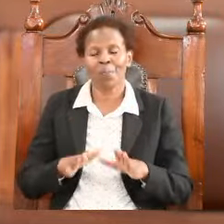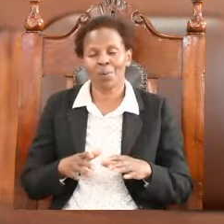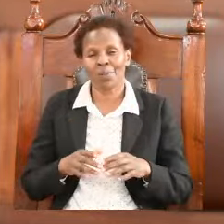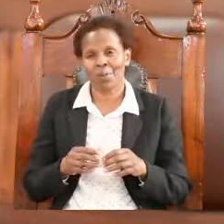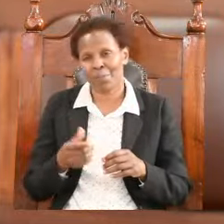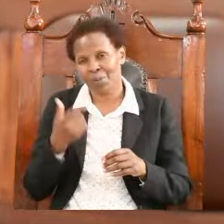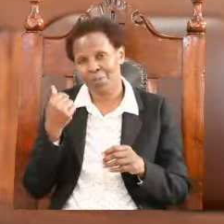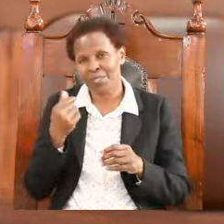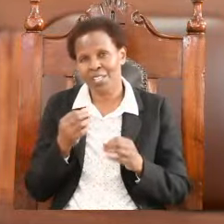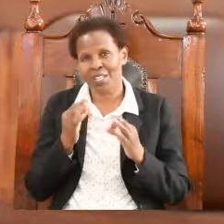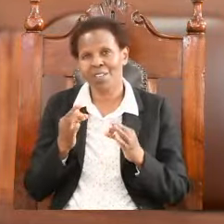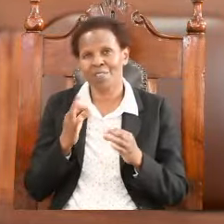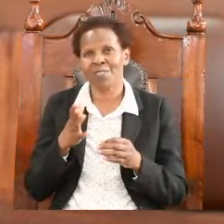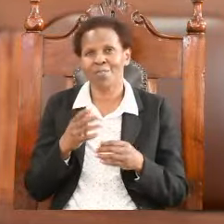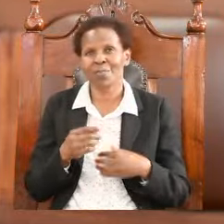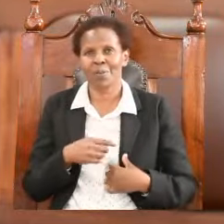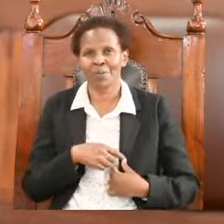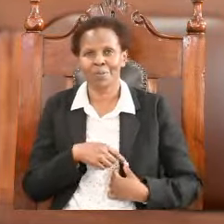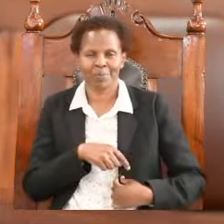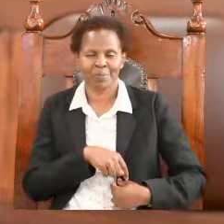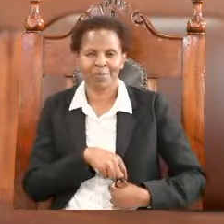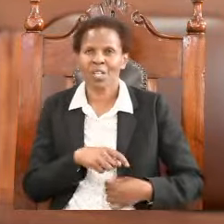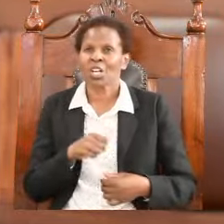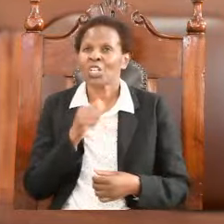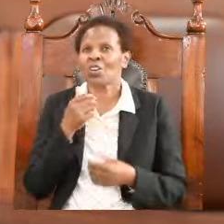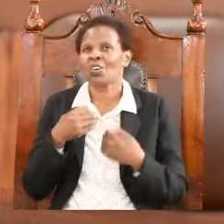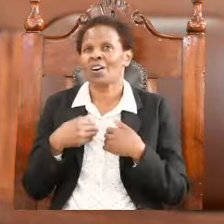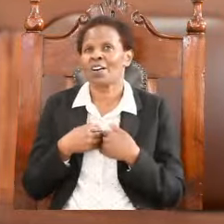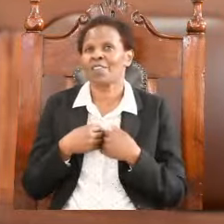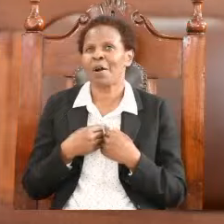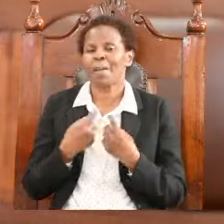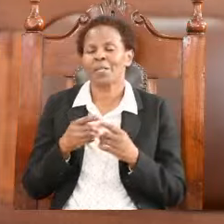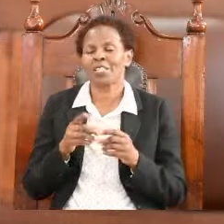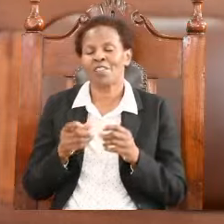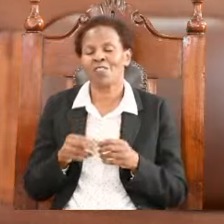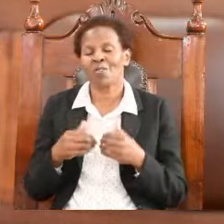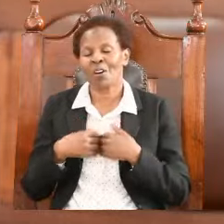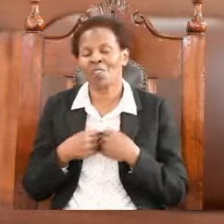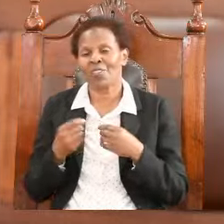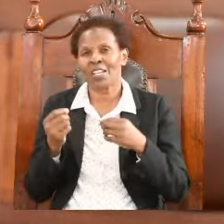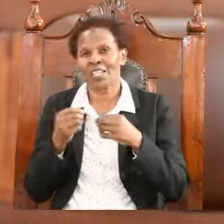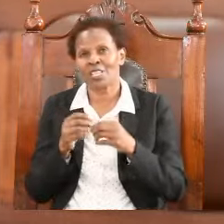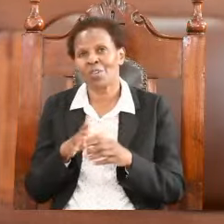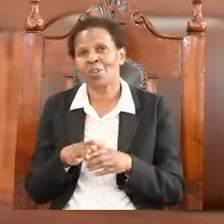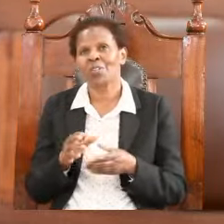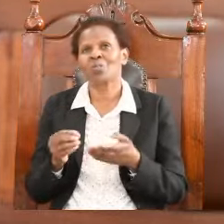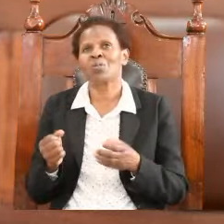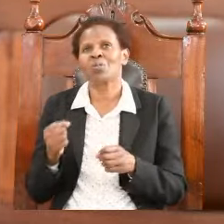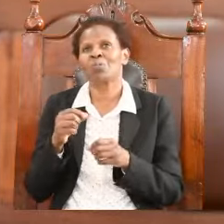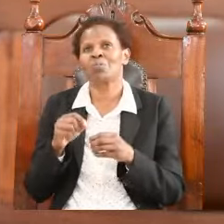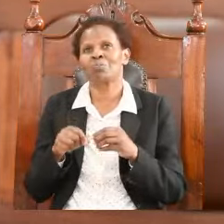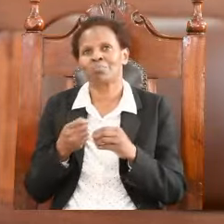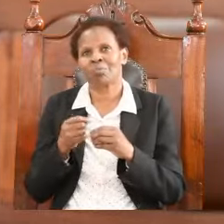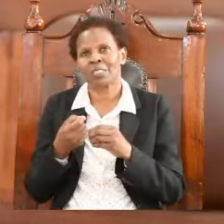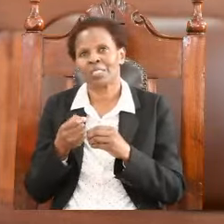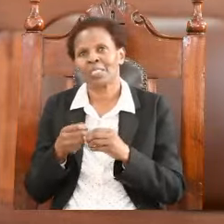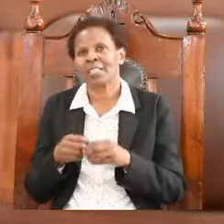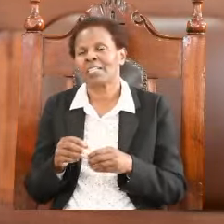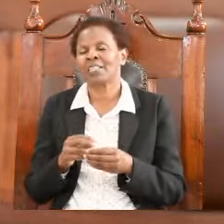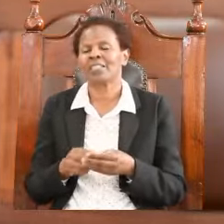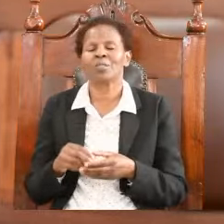yaku ingikorwo atari na gibungo no uremwo ni kumihuthira no wina uthi na cindano ni ugucokereria na uthie kuri uguthiaga